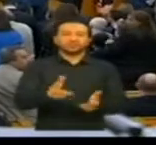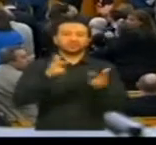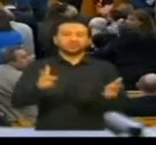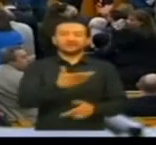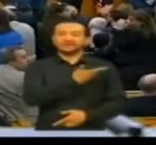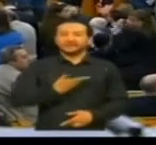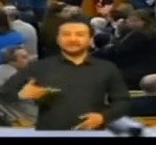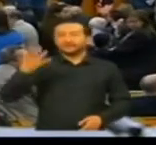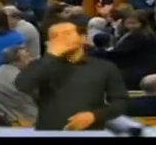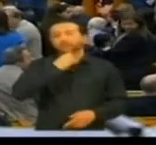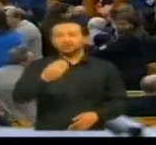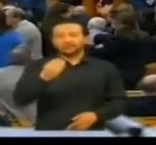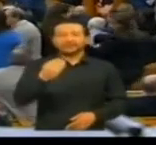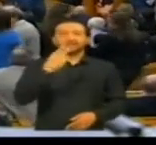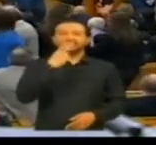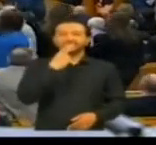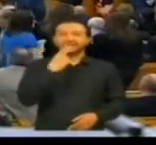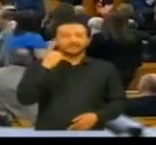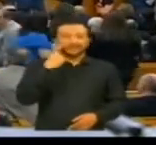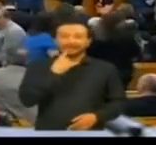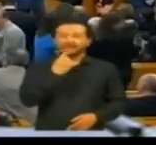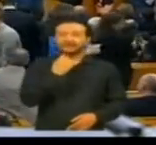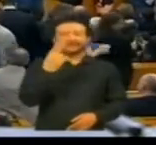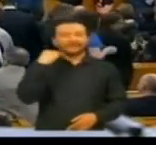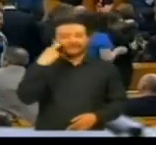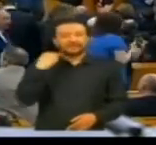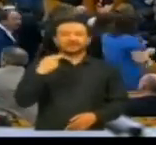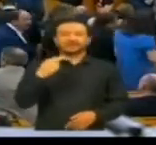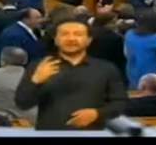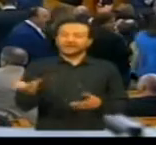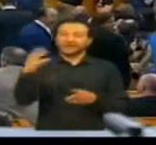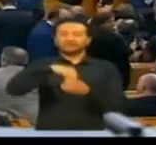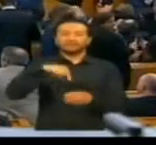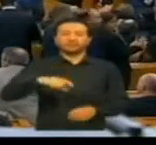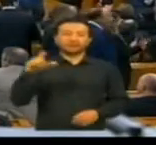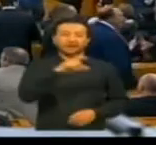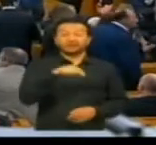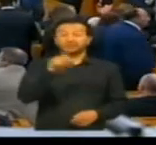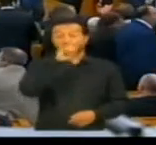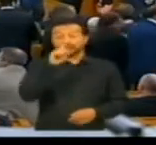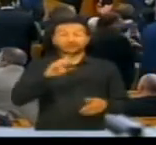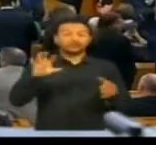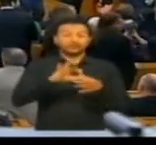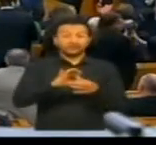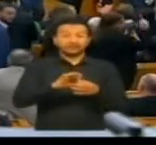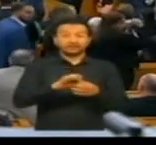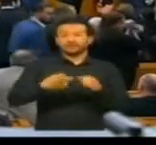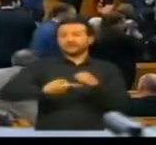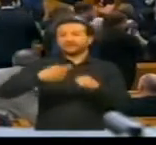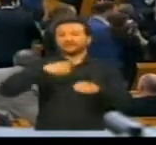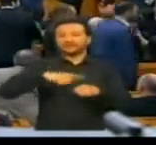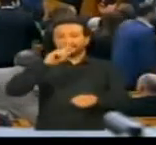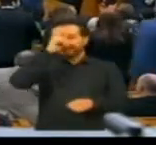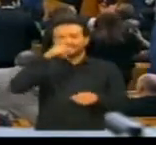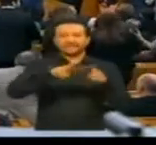Bilginin, güzelliğin, hoşgörünün öne çıktığı bir aydayız. Dolayısıyla ben bu vesileyle geçen hafta sadece